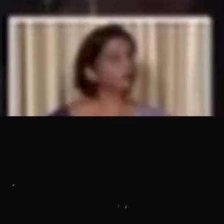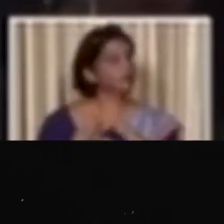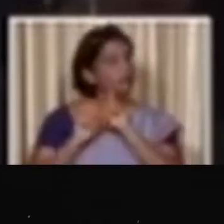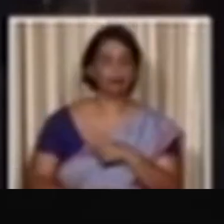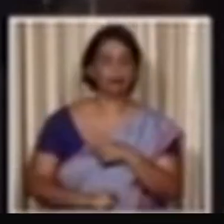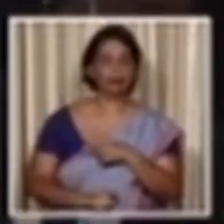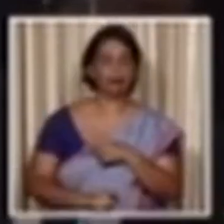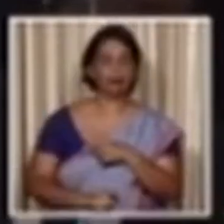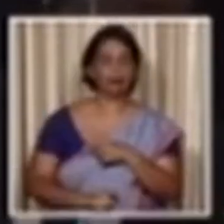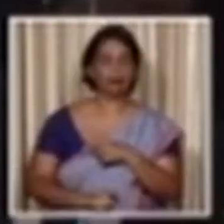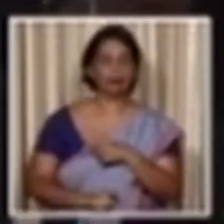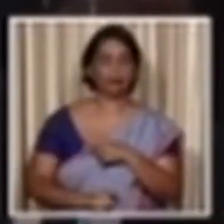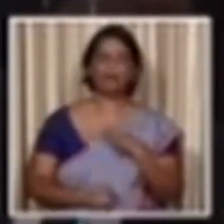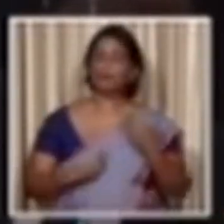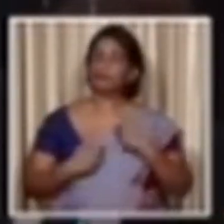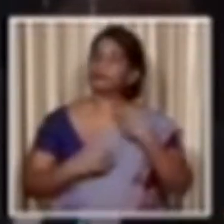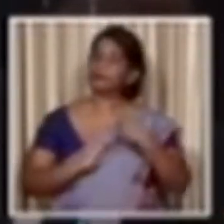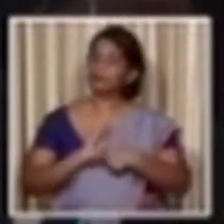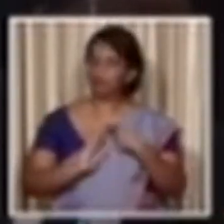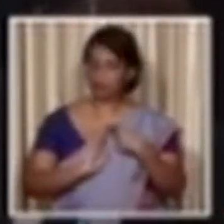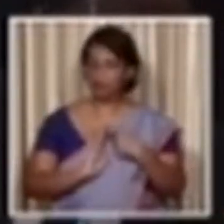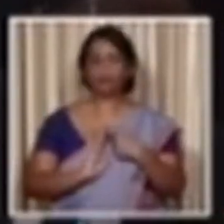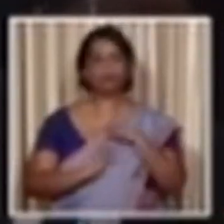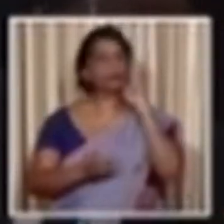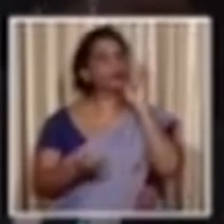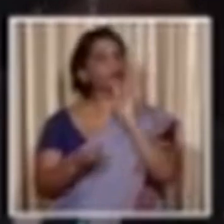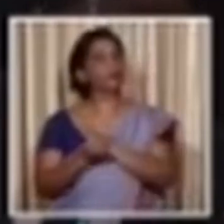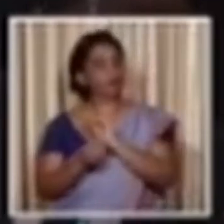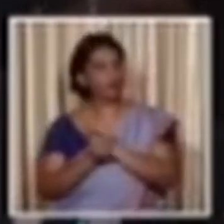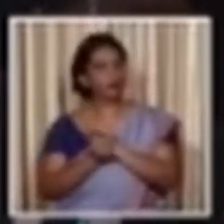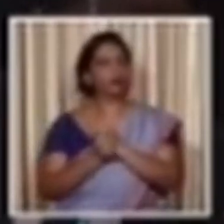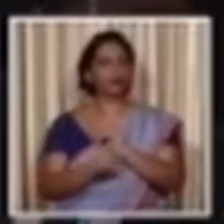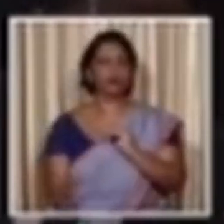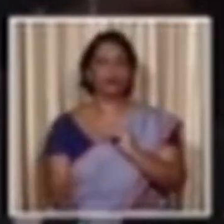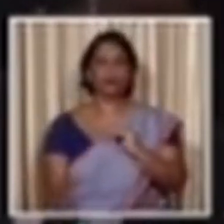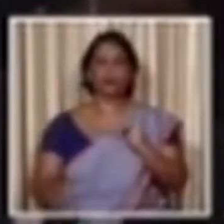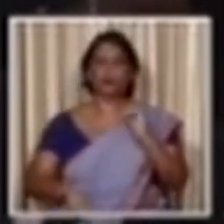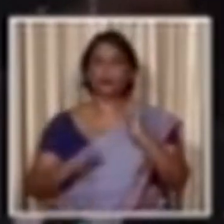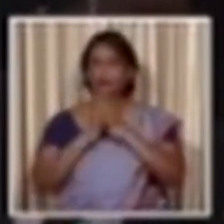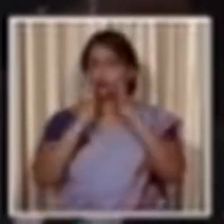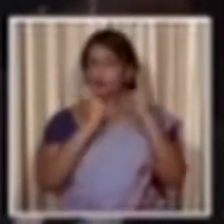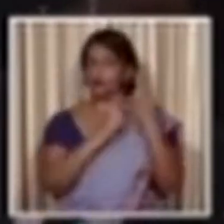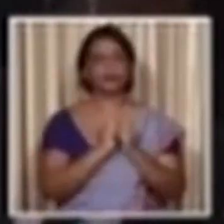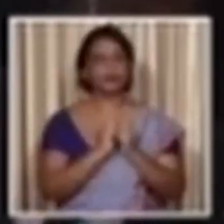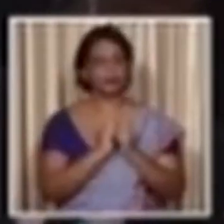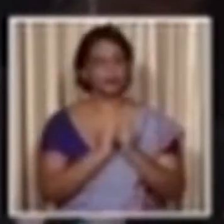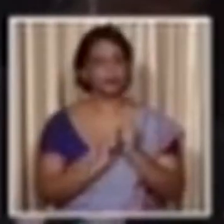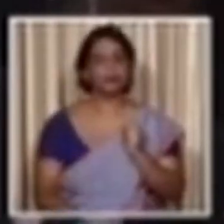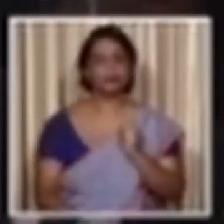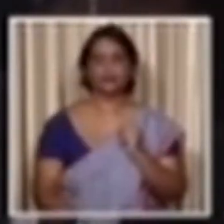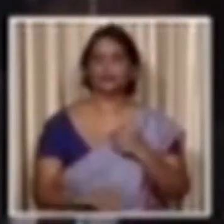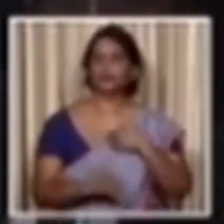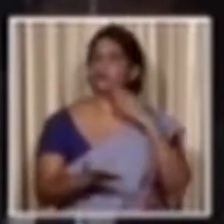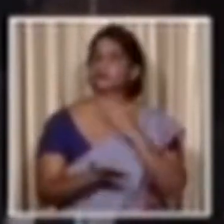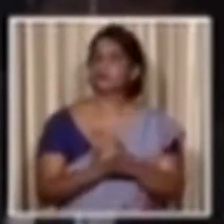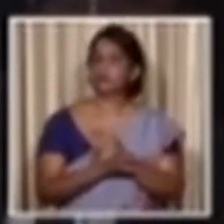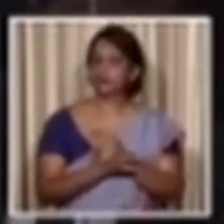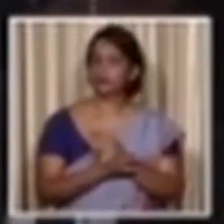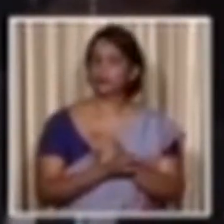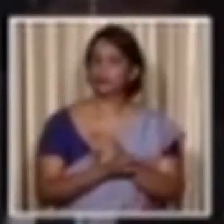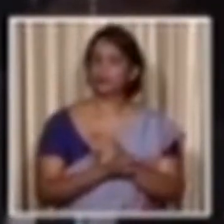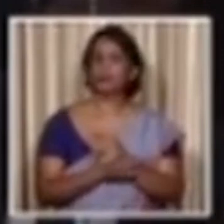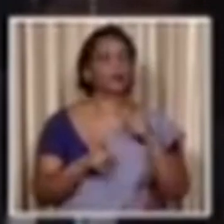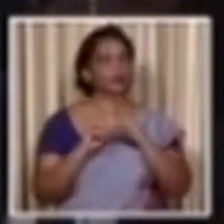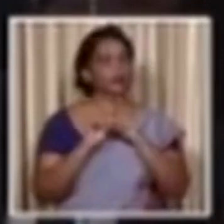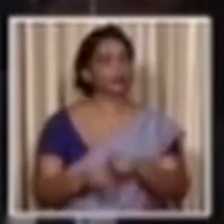වාගේම අපේ රටේ ආරක්ෂාව පිළිබඳ බරපතල ලොහුවෙත පැවරී ඇති කටයුතු අත්හිටවීමට